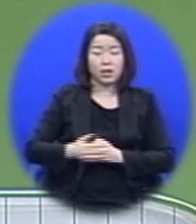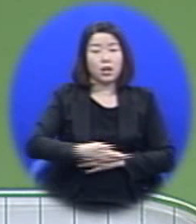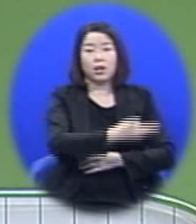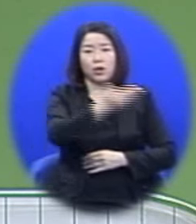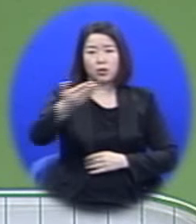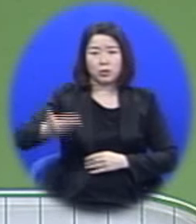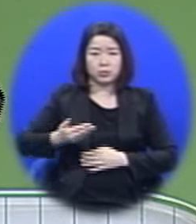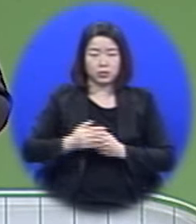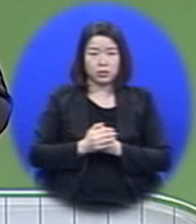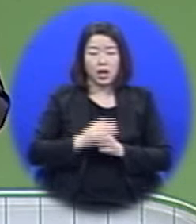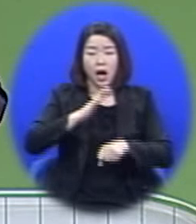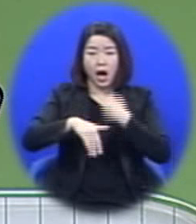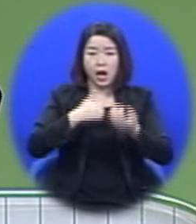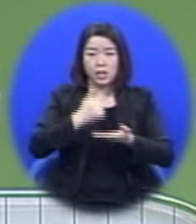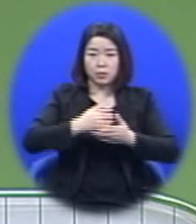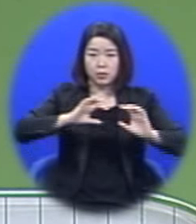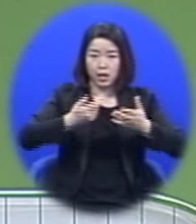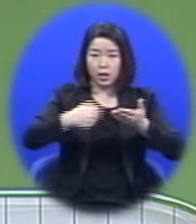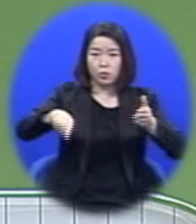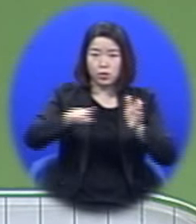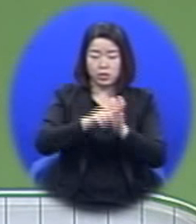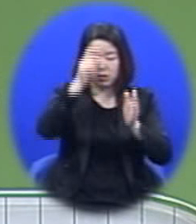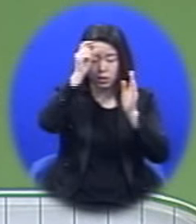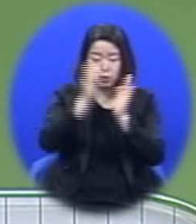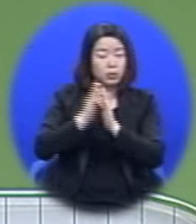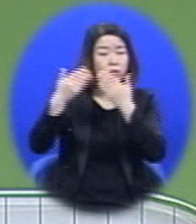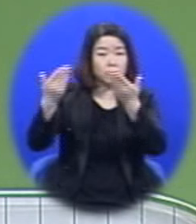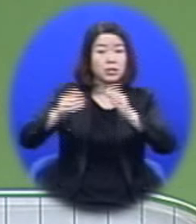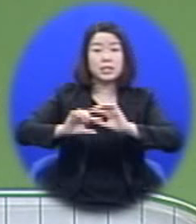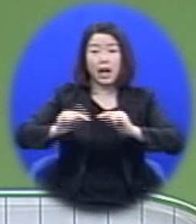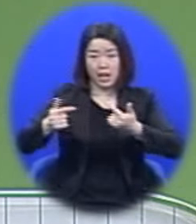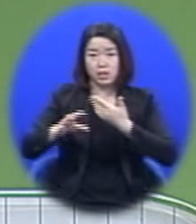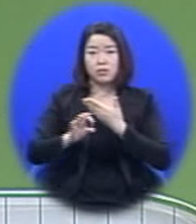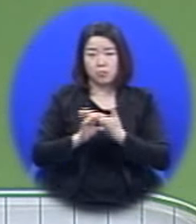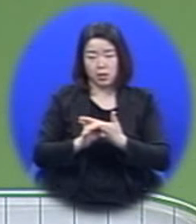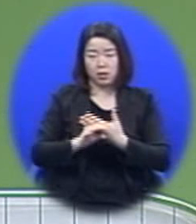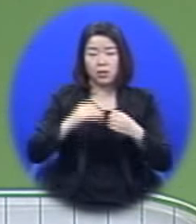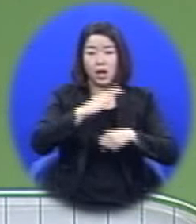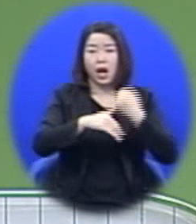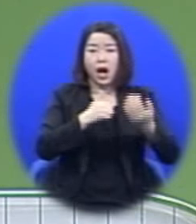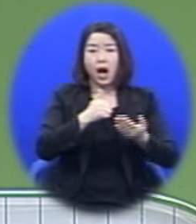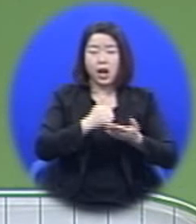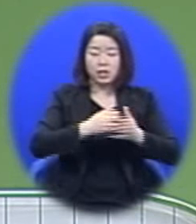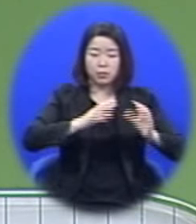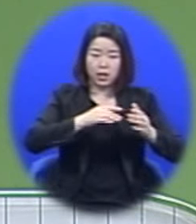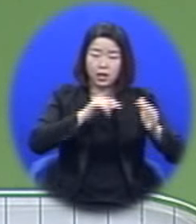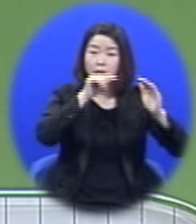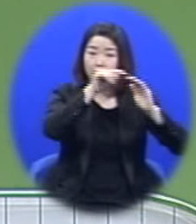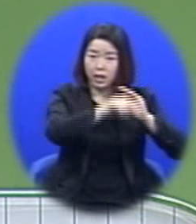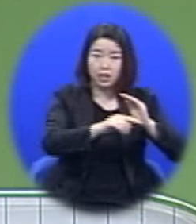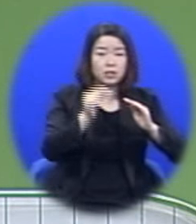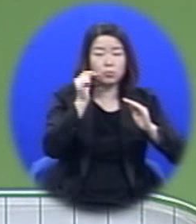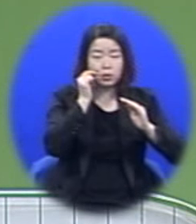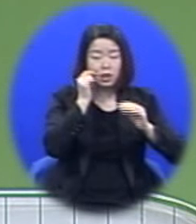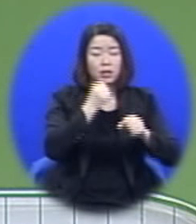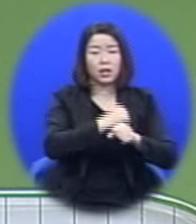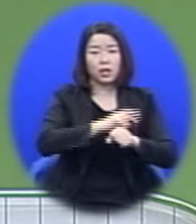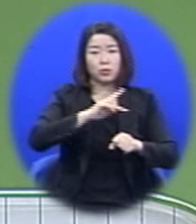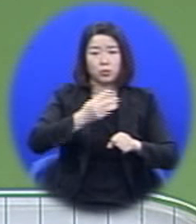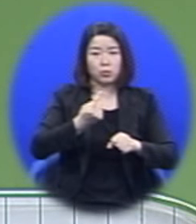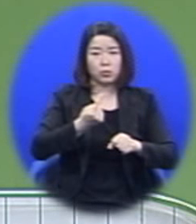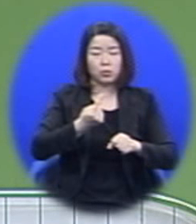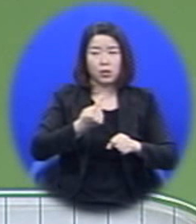여러분, 하나님의 나라를 위해서 기도하지 않는 사람은 하나님의 나라에 못 들어간다고 해도 과언이 아닙니다.